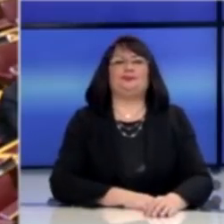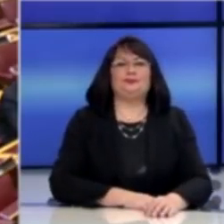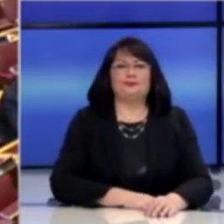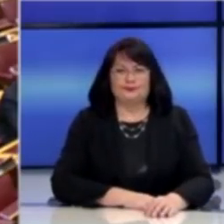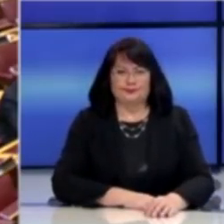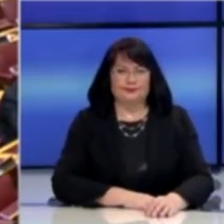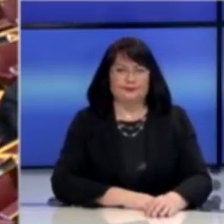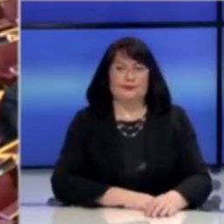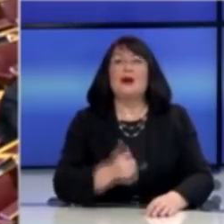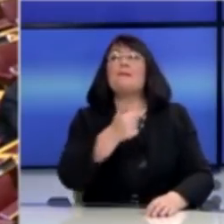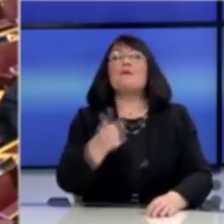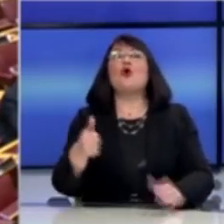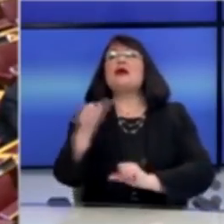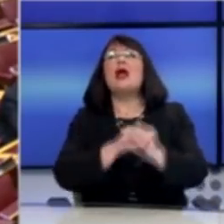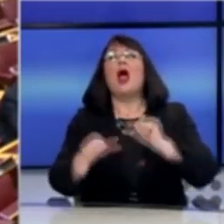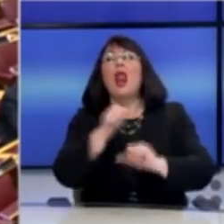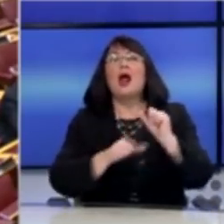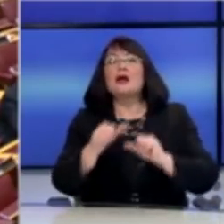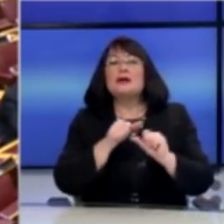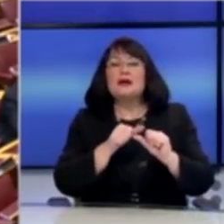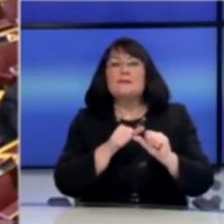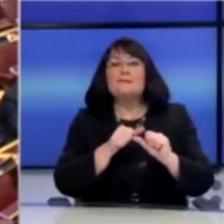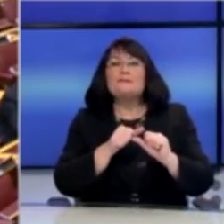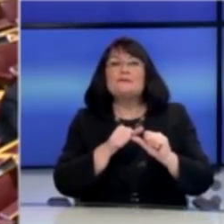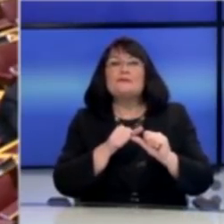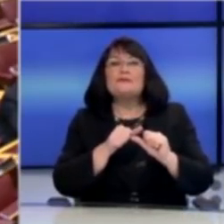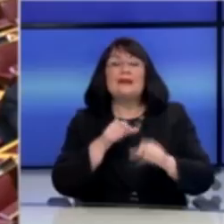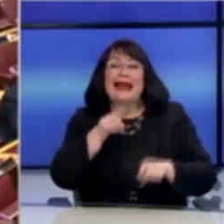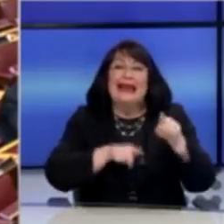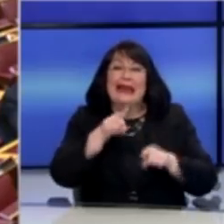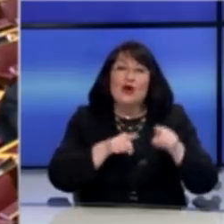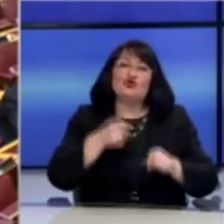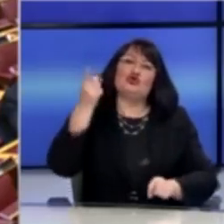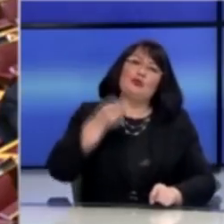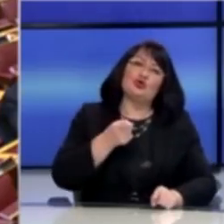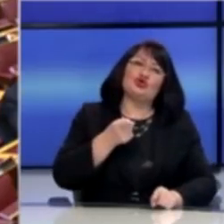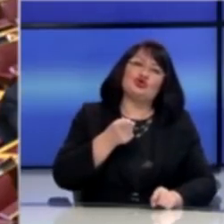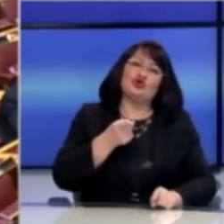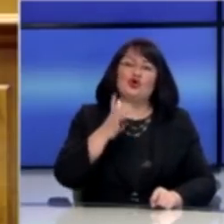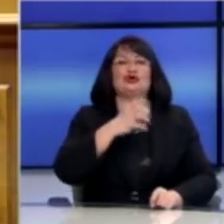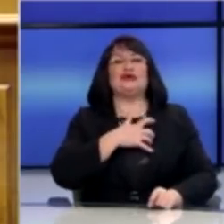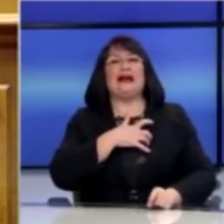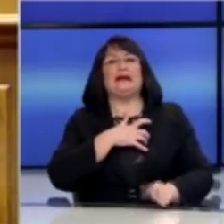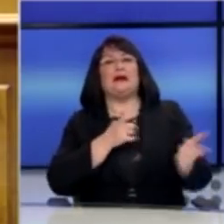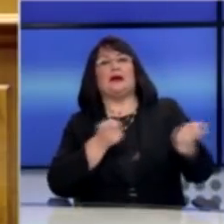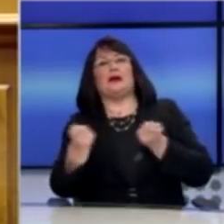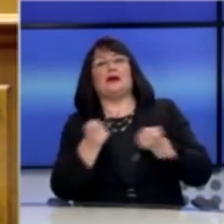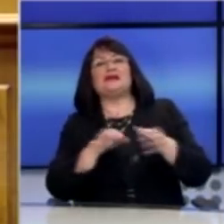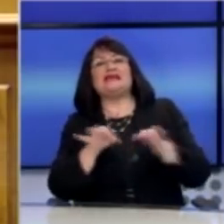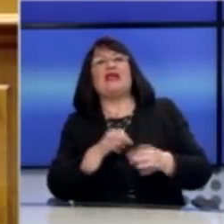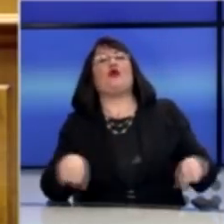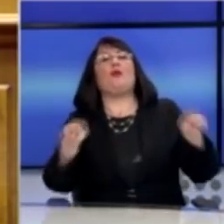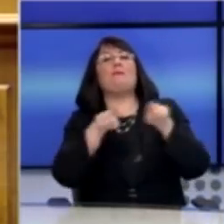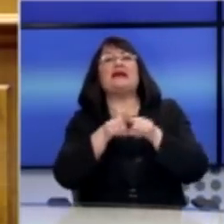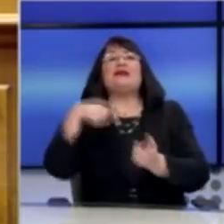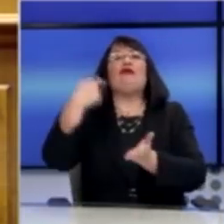Με μόνη αλλαγή που κάνετε να είναι λίγο στις αναλογίες. Η στρατηγική σας σύμπλευση για